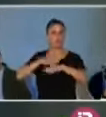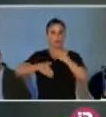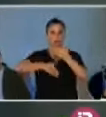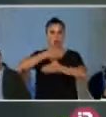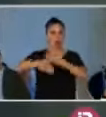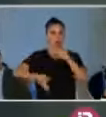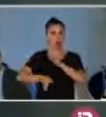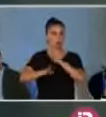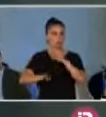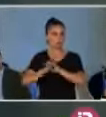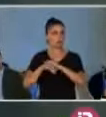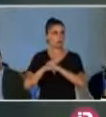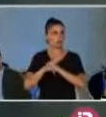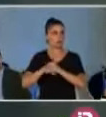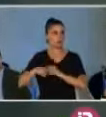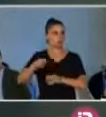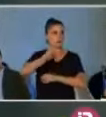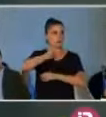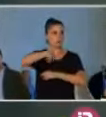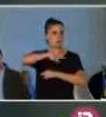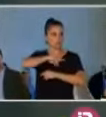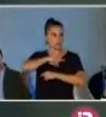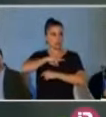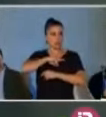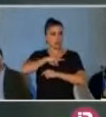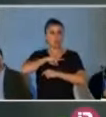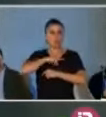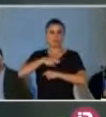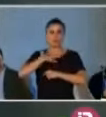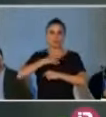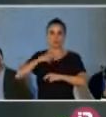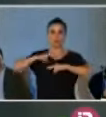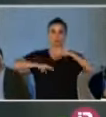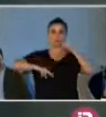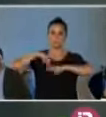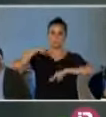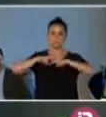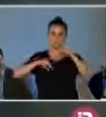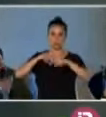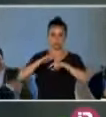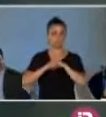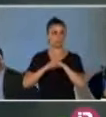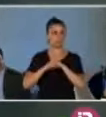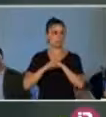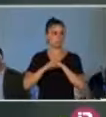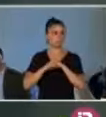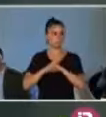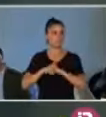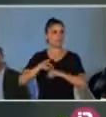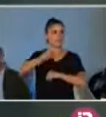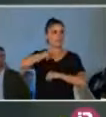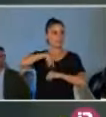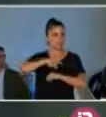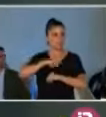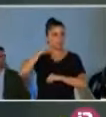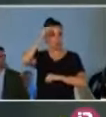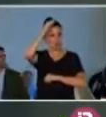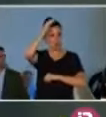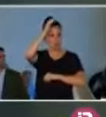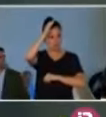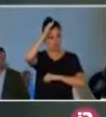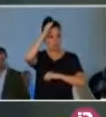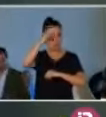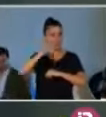joies de Majoral. Som el pols ferm i alhora vibrant de cada traç de Miquel Barceló. Som la intel·ligència que